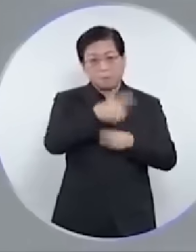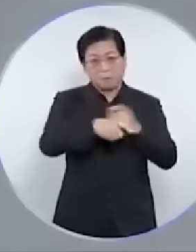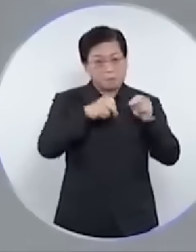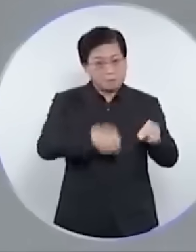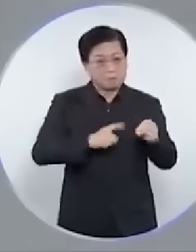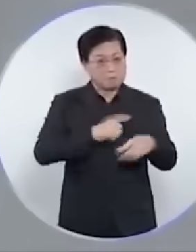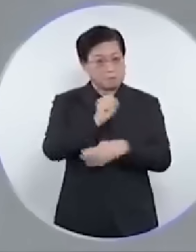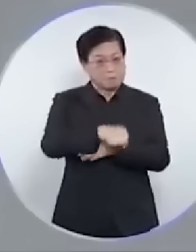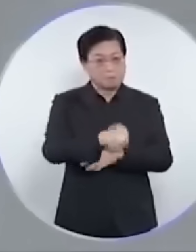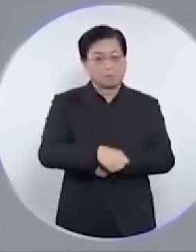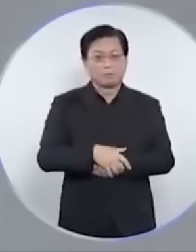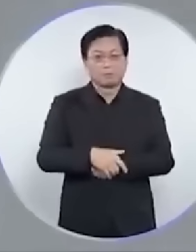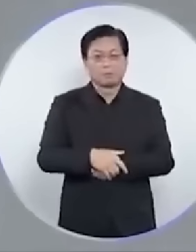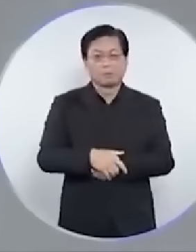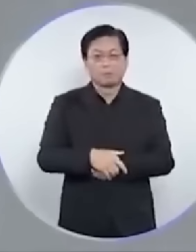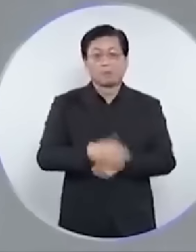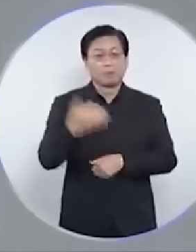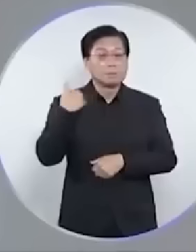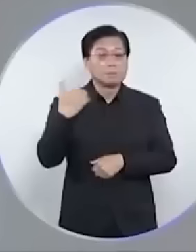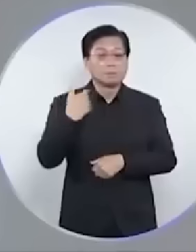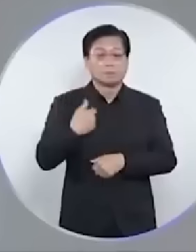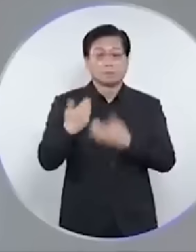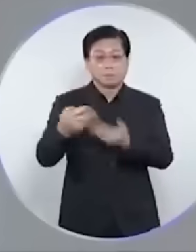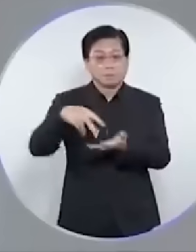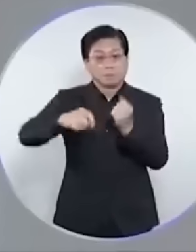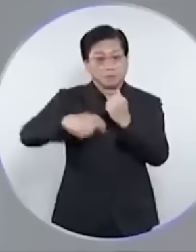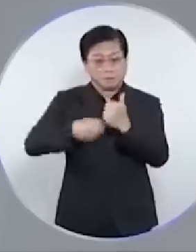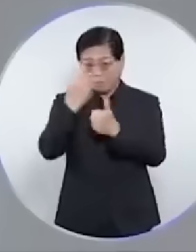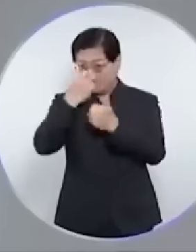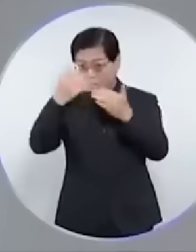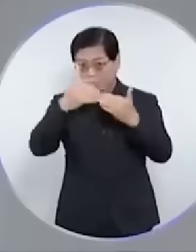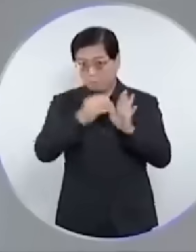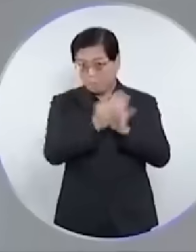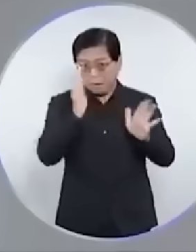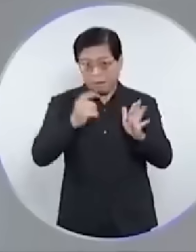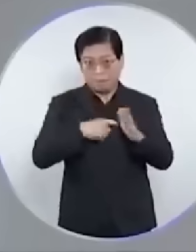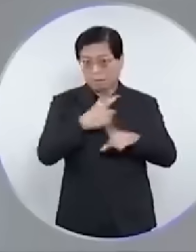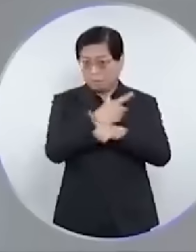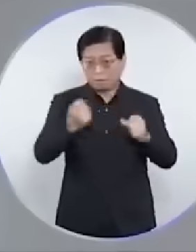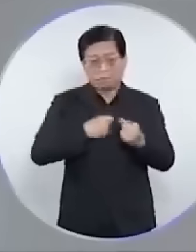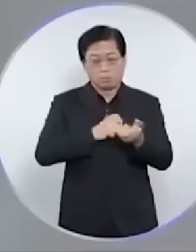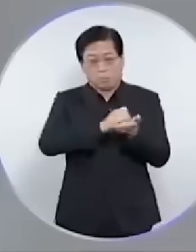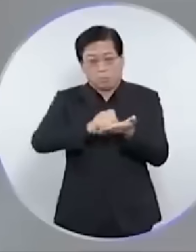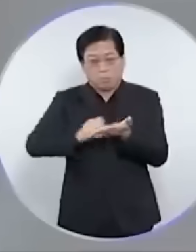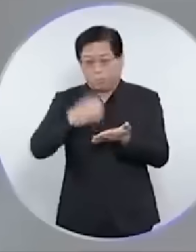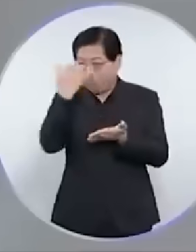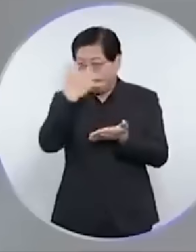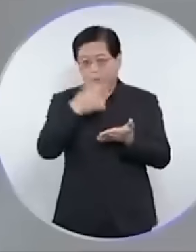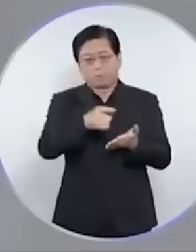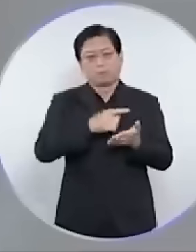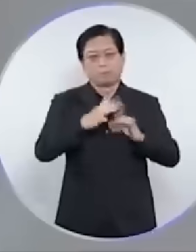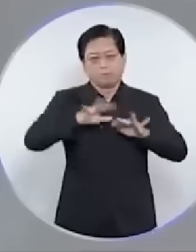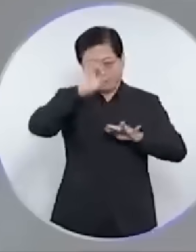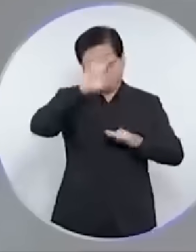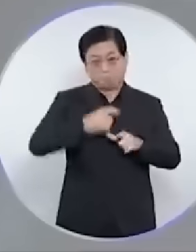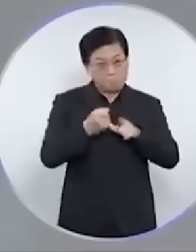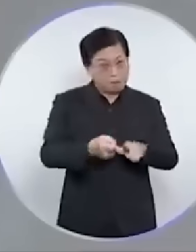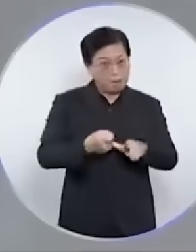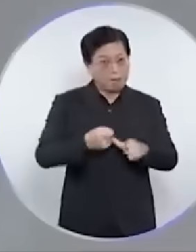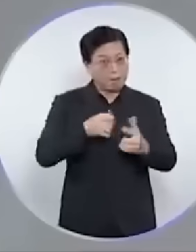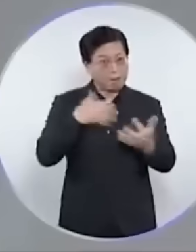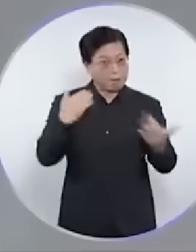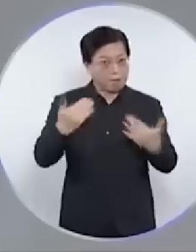合约你同意吗？当时提供给立委审阅的重要项目全部涂黑，这就是民进党的公开透